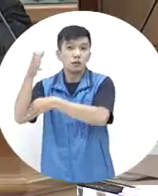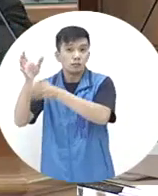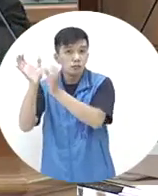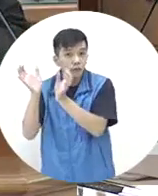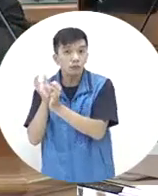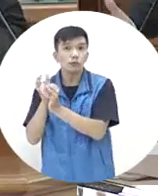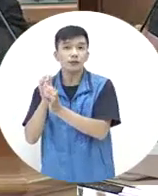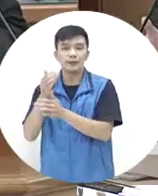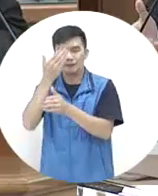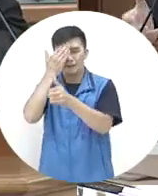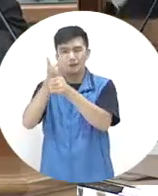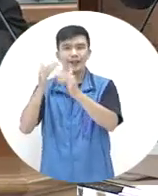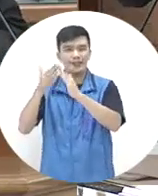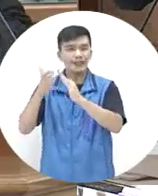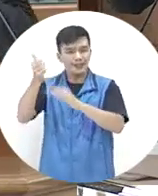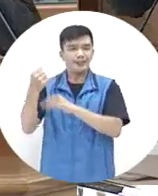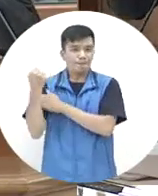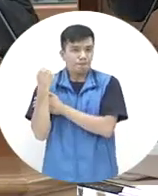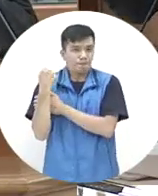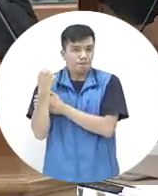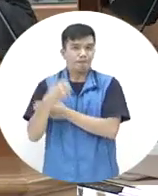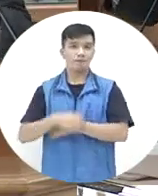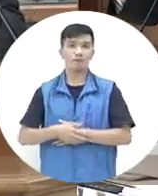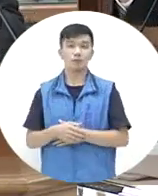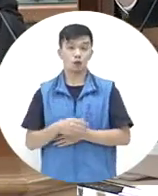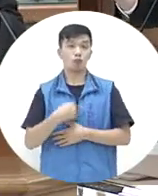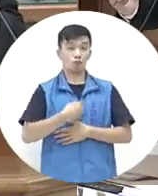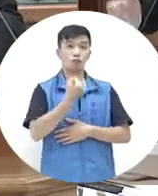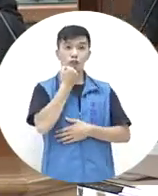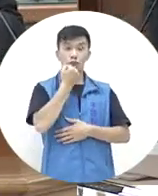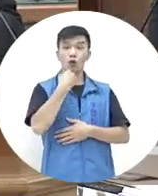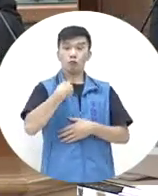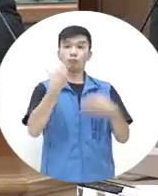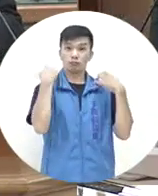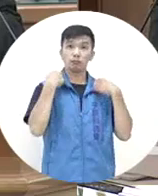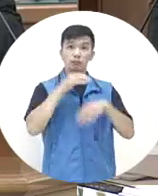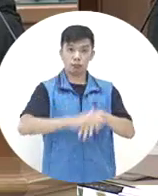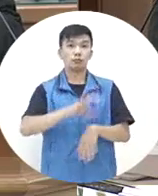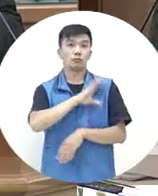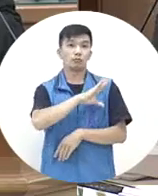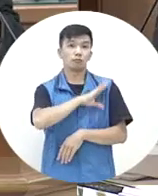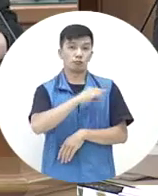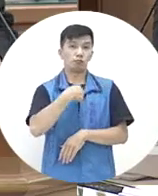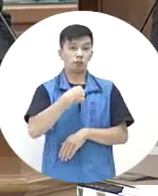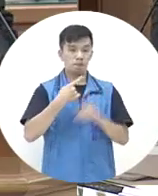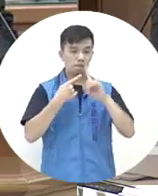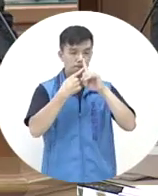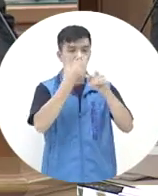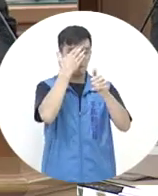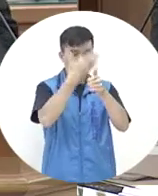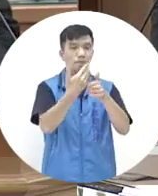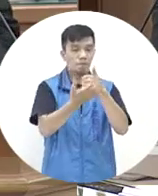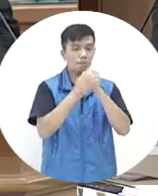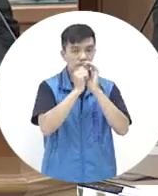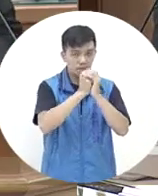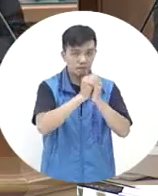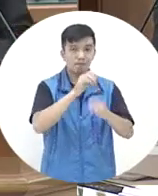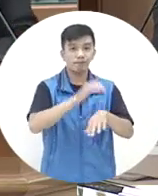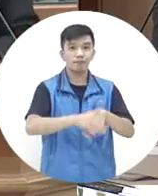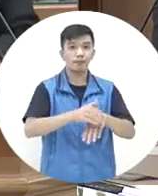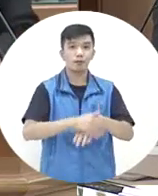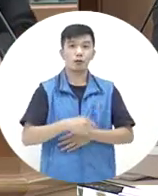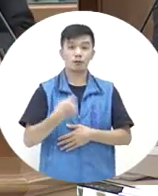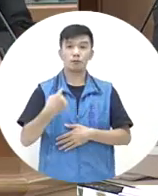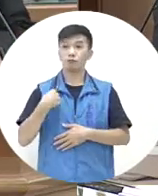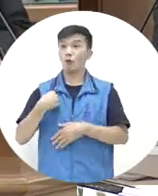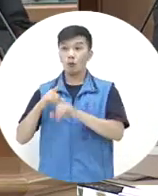长，搁加强一下，哦，让。 本来这无问题，我这我的责任，我替赖政部拜托是责任。 我嘛会使甲市长做伙去澄清啊。 那人